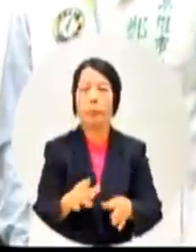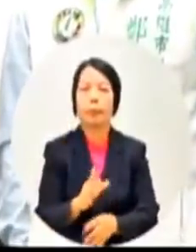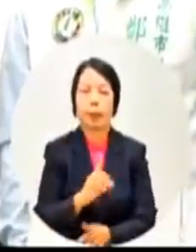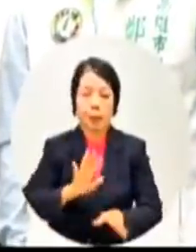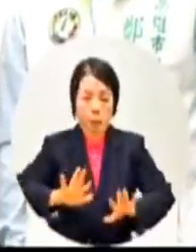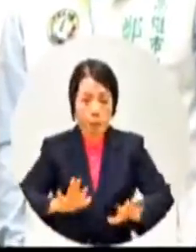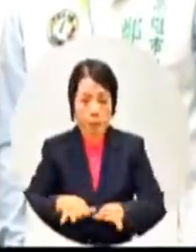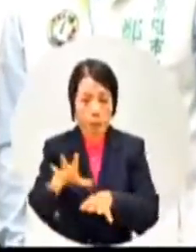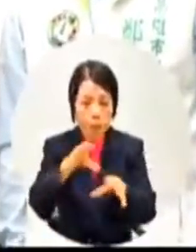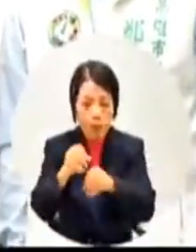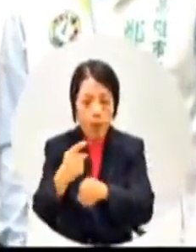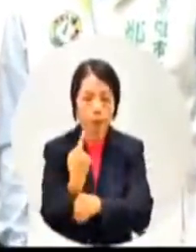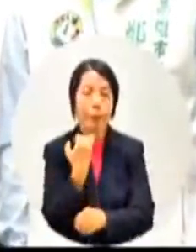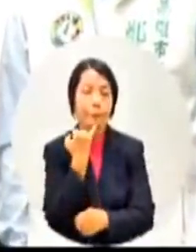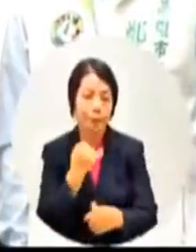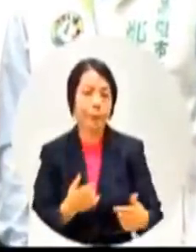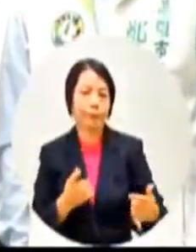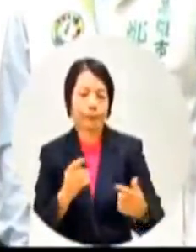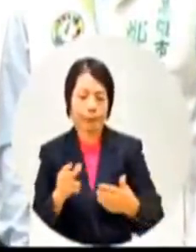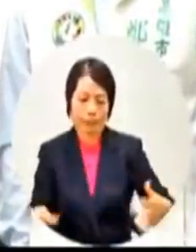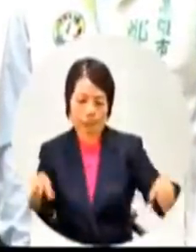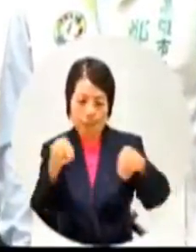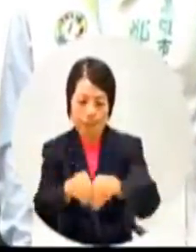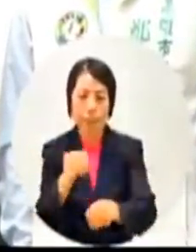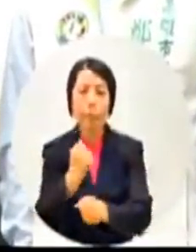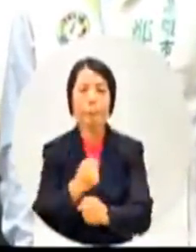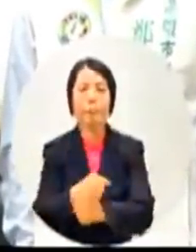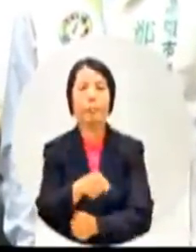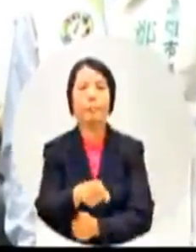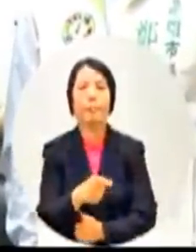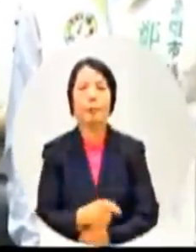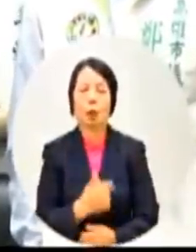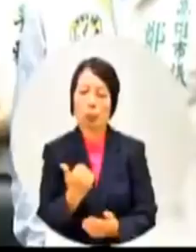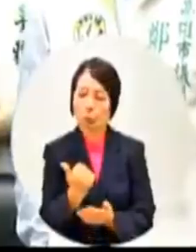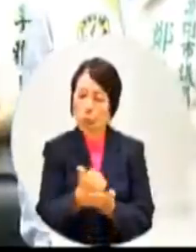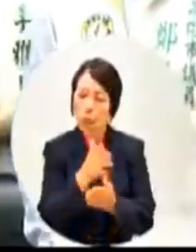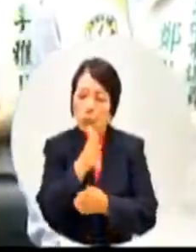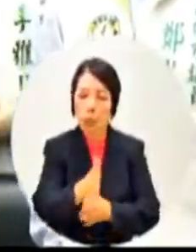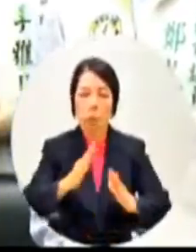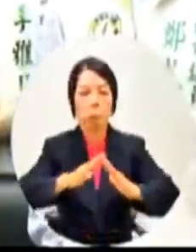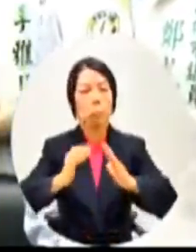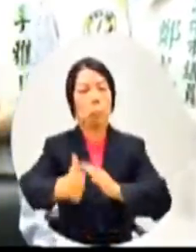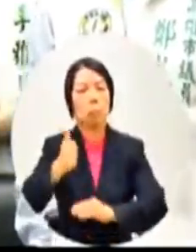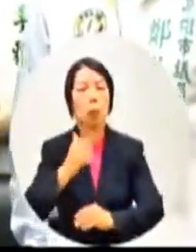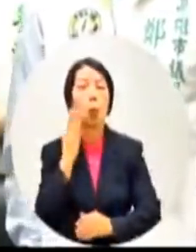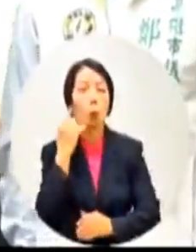这样的论述来请教市长，如果这个因素你考虑下去之后，你要不要继续做？